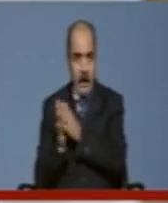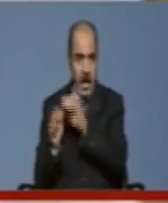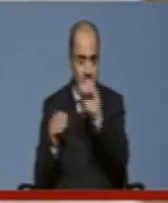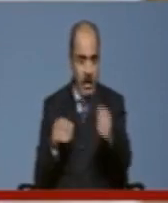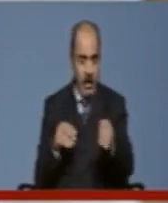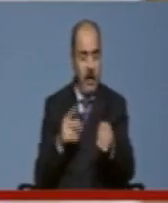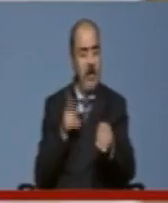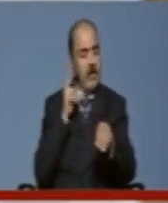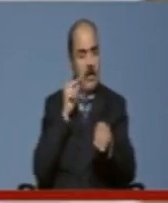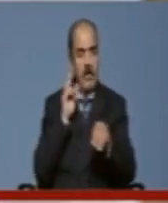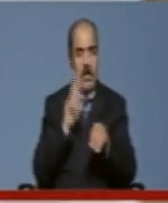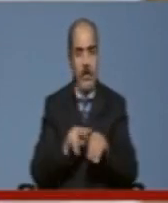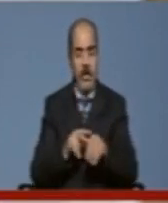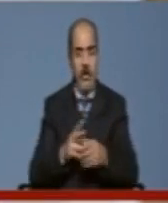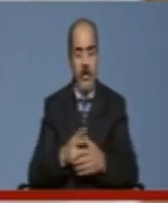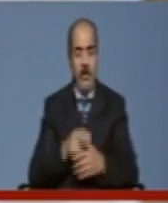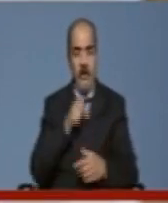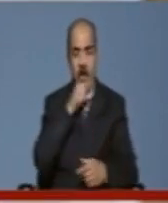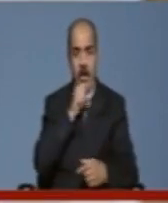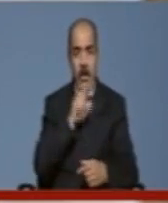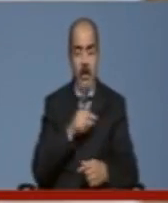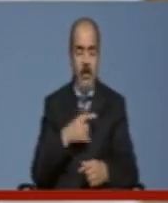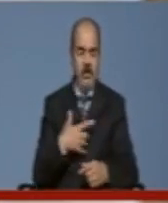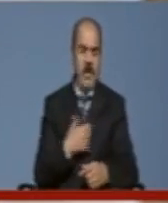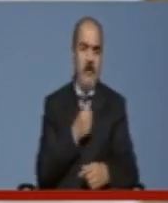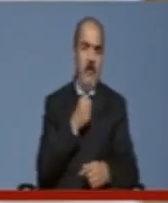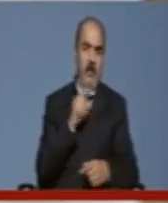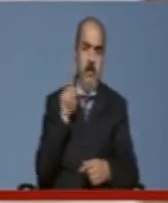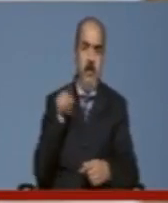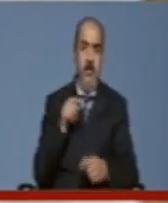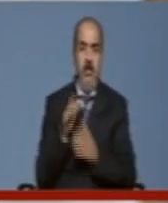إسرائيل. فرنسا أدانت ذلك فورا